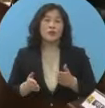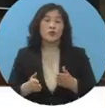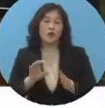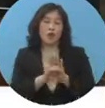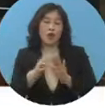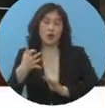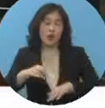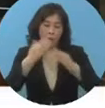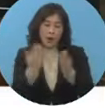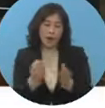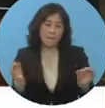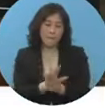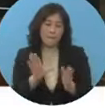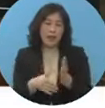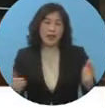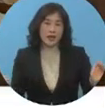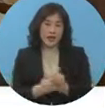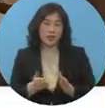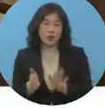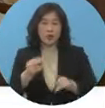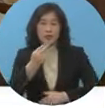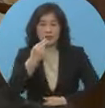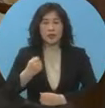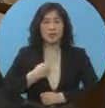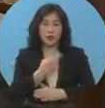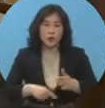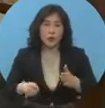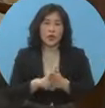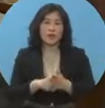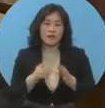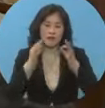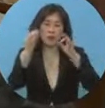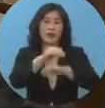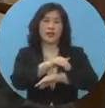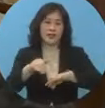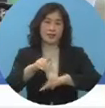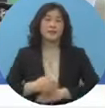9 가 완전히 소멸할 때까지 도민의 생명을 지키는 데 최선을 다 할 방침입니다